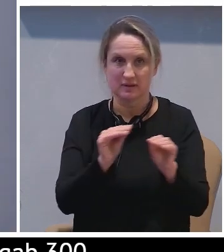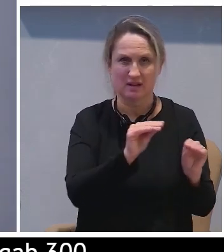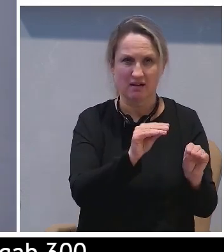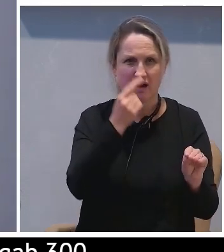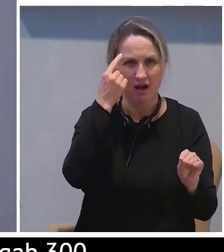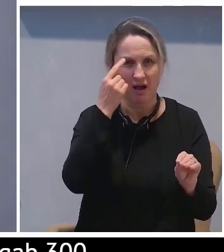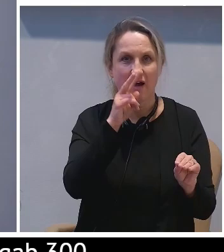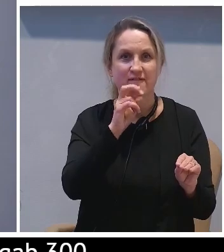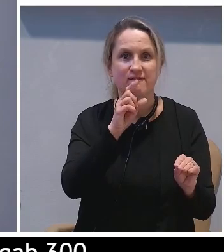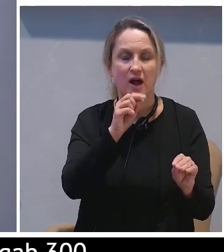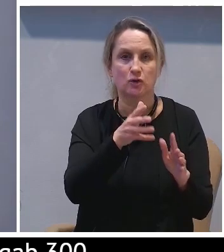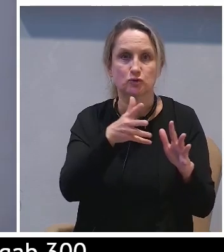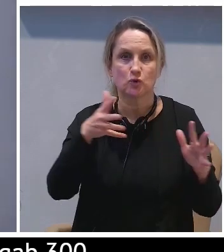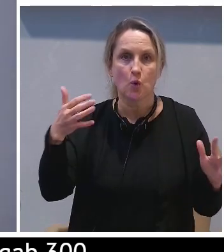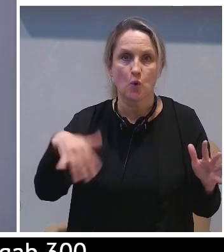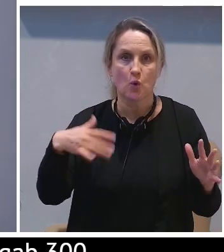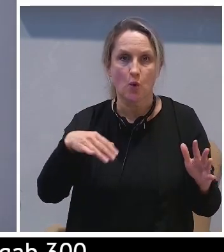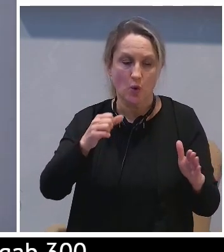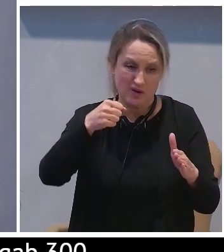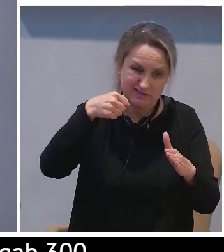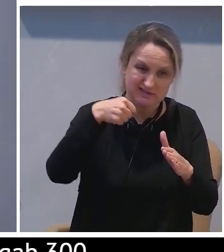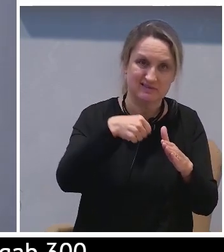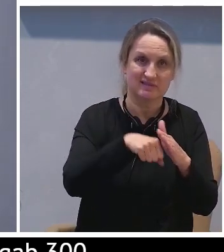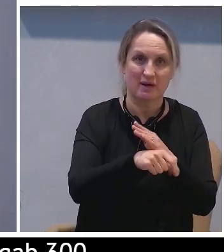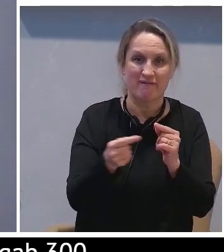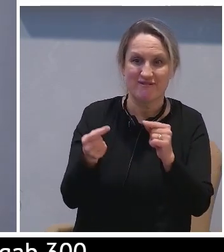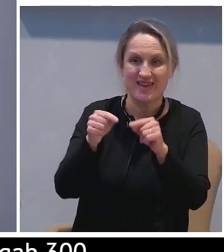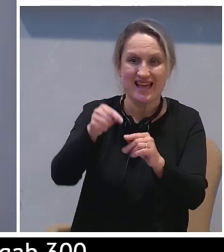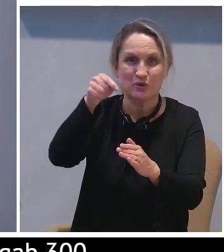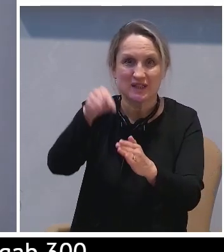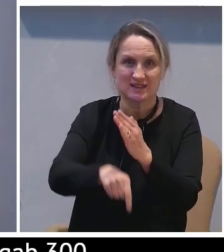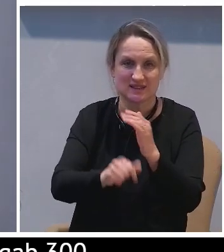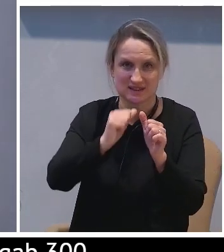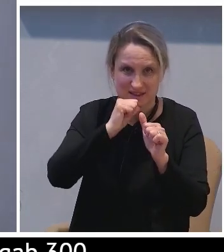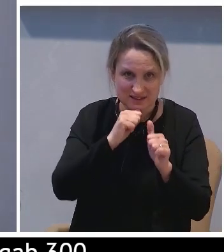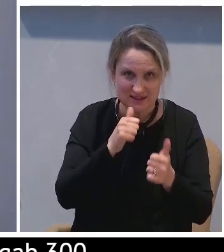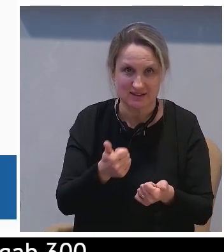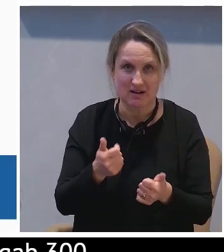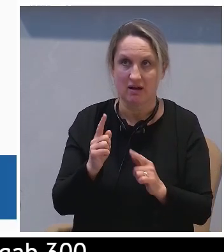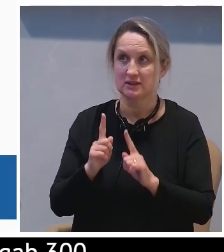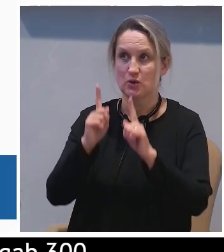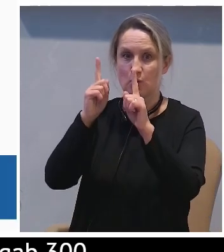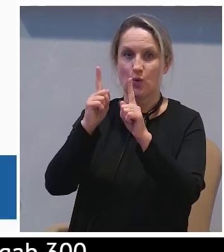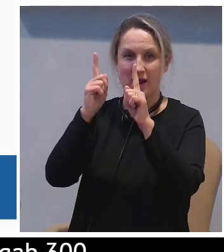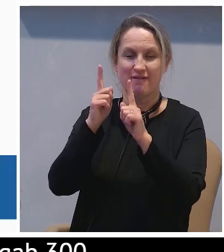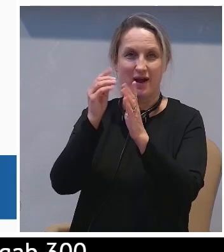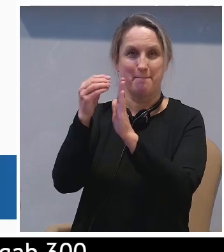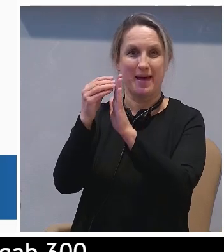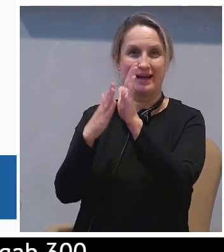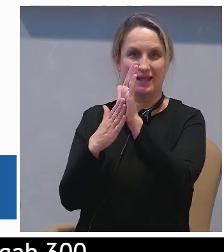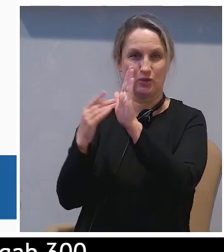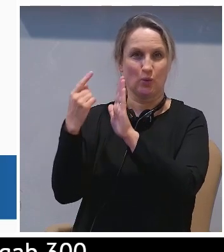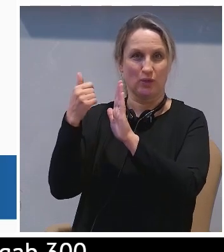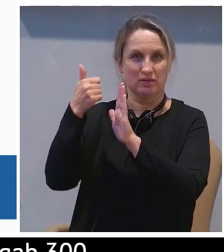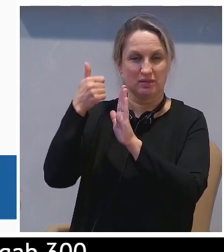sinna pisikesse changed gene sellesse viirusesse sisse ja siin on näha üleval in the A-ga cell. märgitud, mis